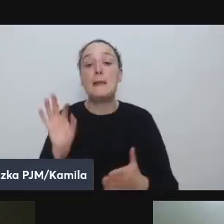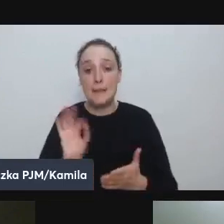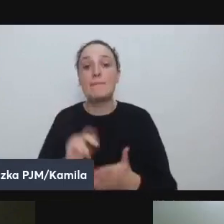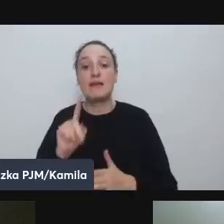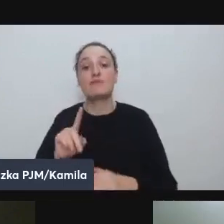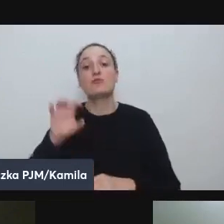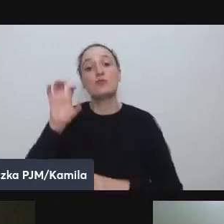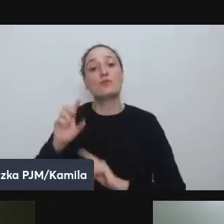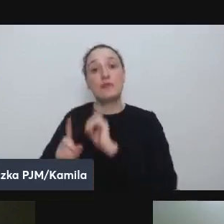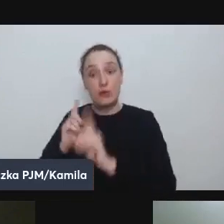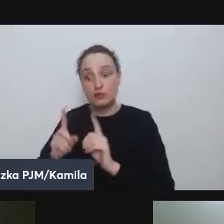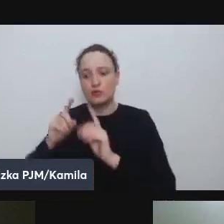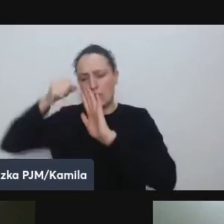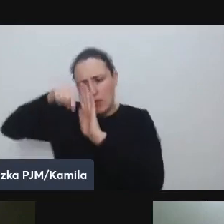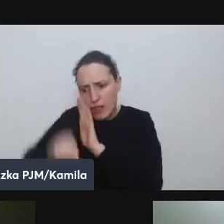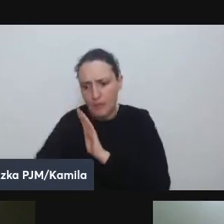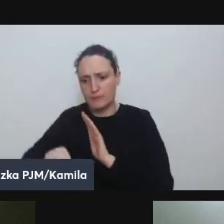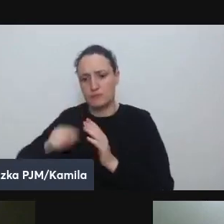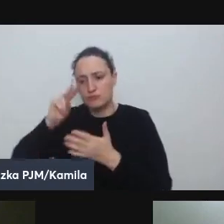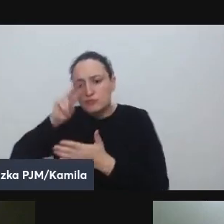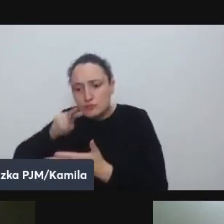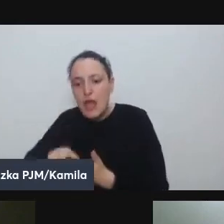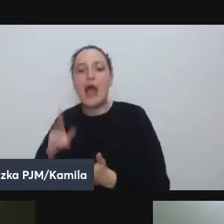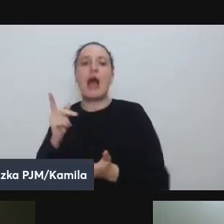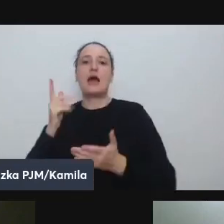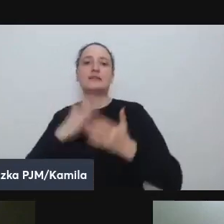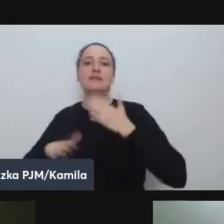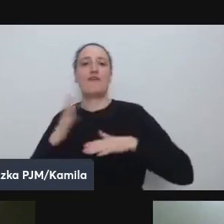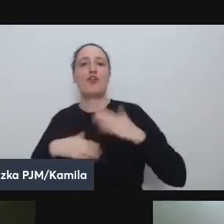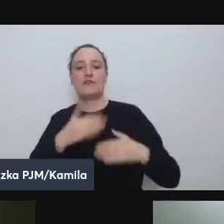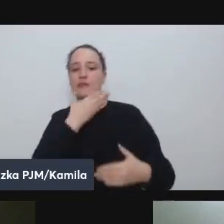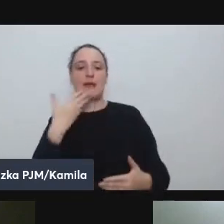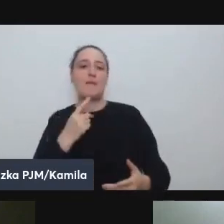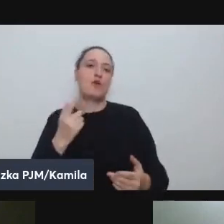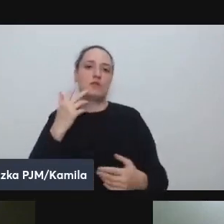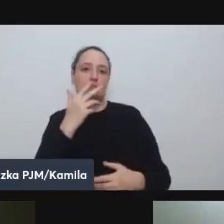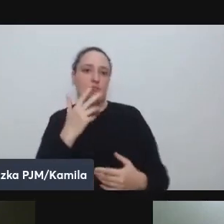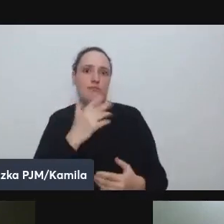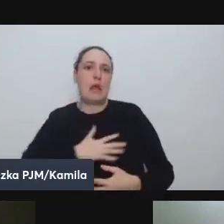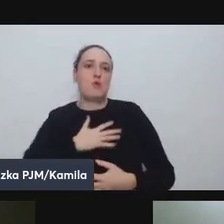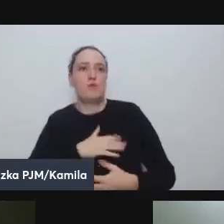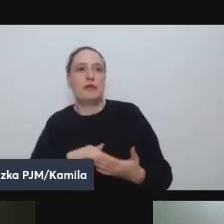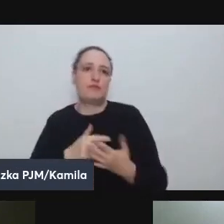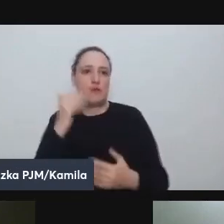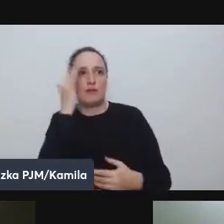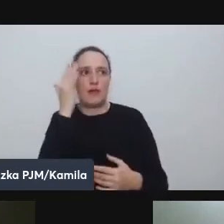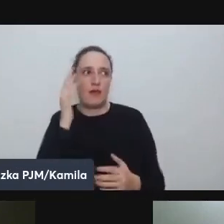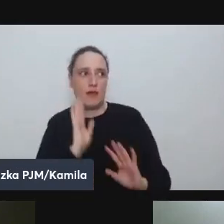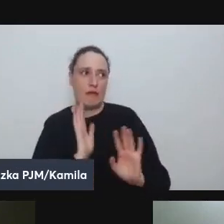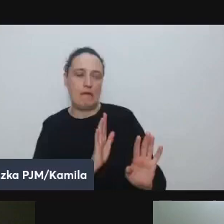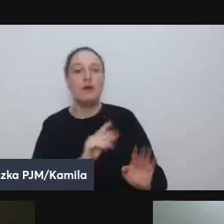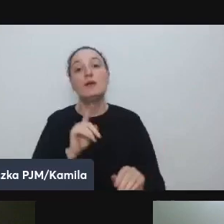nauczyciele, którzy się wczytają i być może się ucieszą, że coś zniknęło, bo nie lubili jakichś takich teoretycznych tematów, no to chętnie z tego